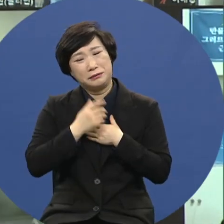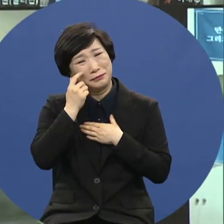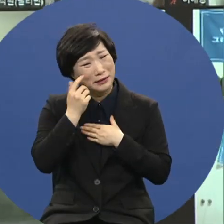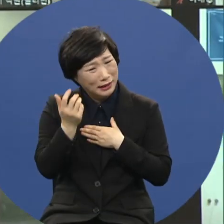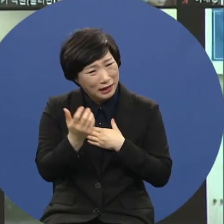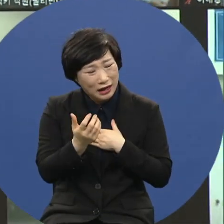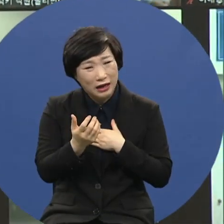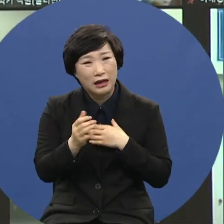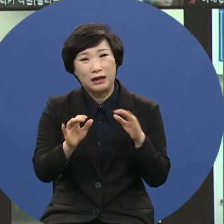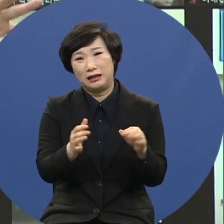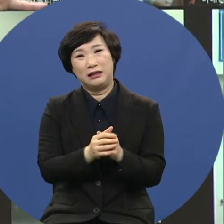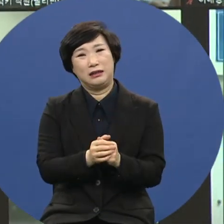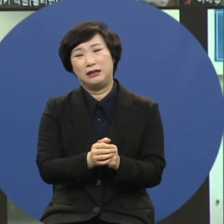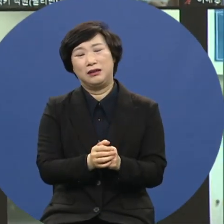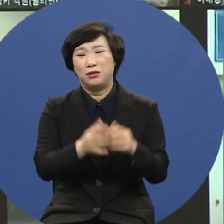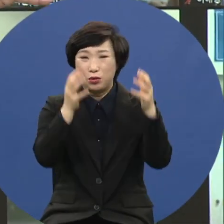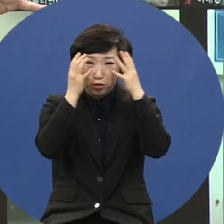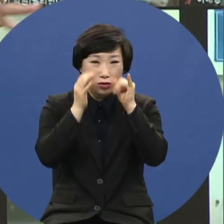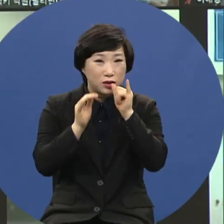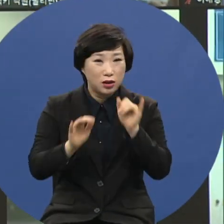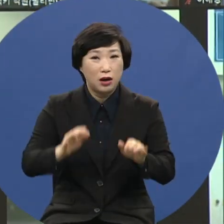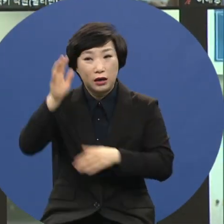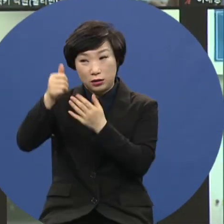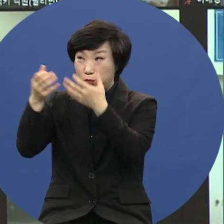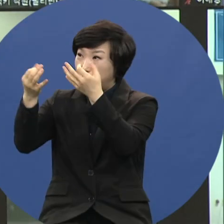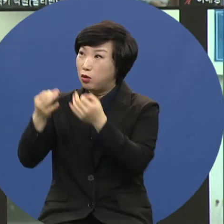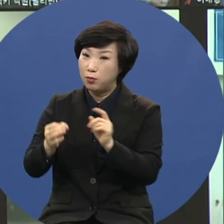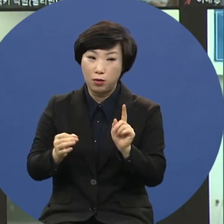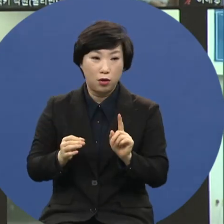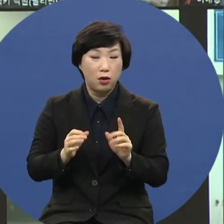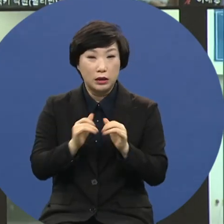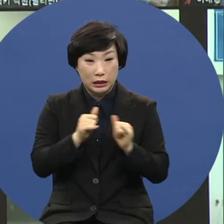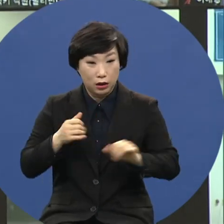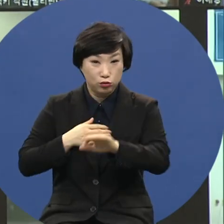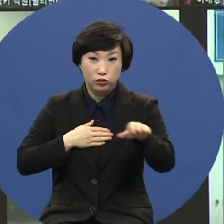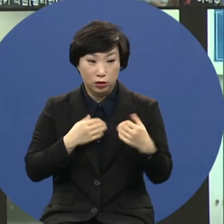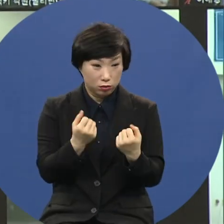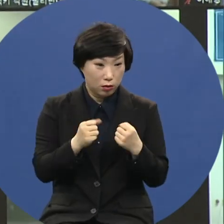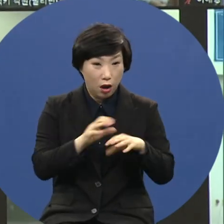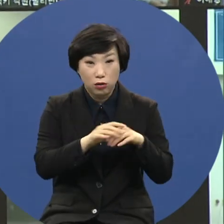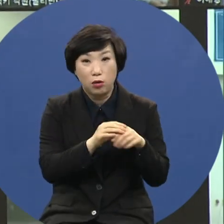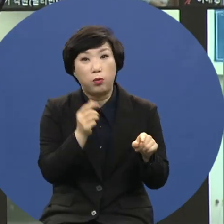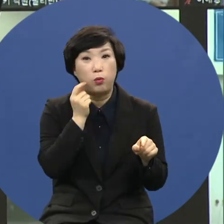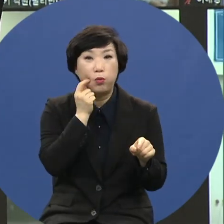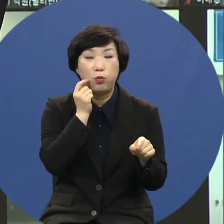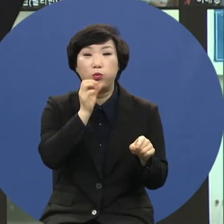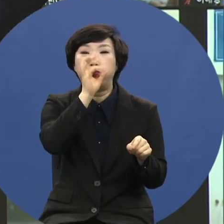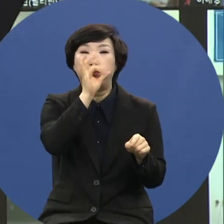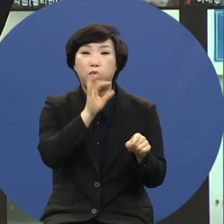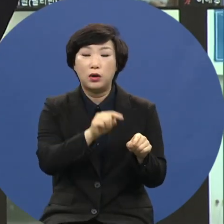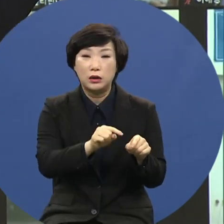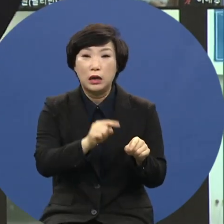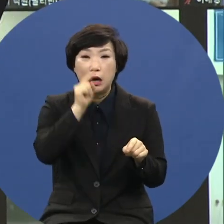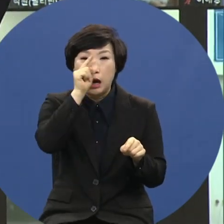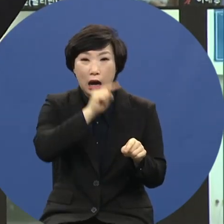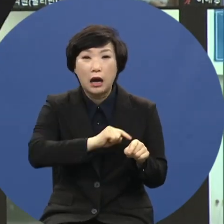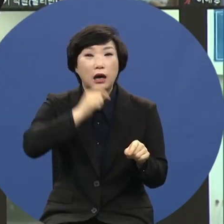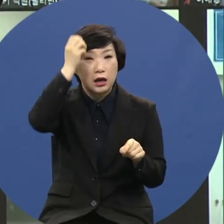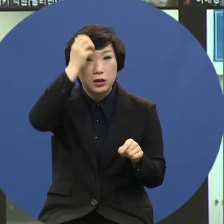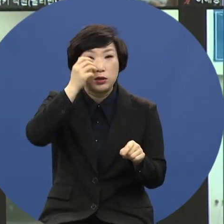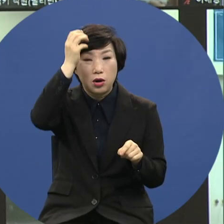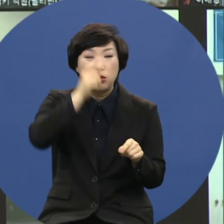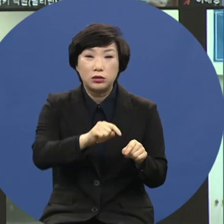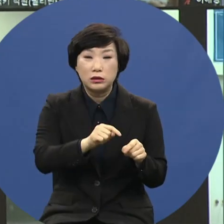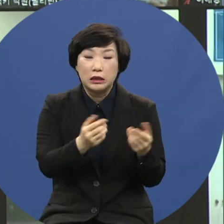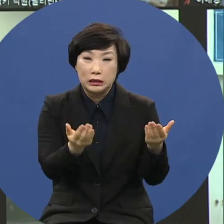처절한 고통이 하나님이 바라볼 때 우리 힘으로는 해결할 수 없는 악한